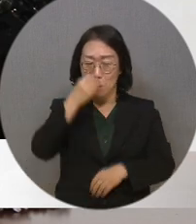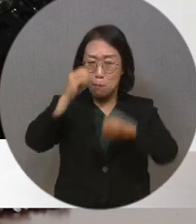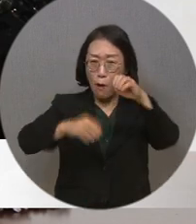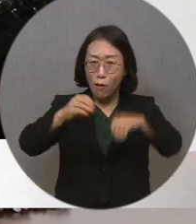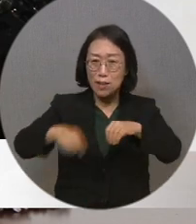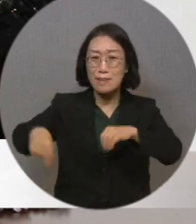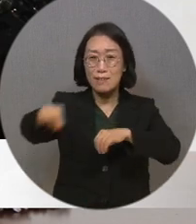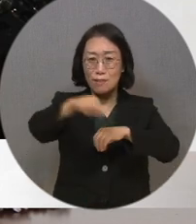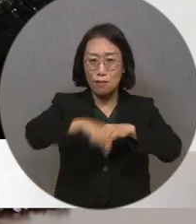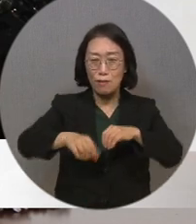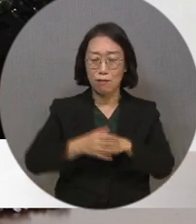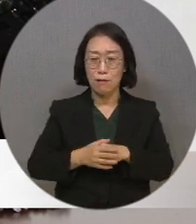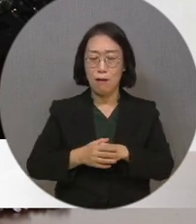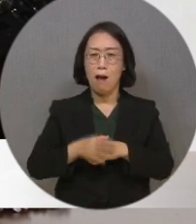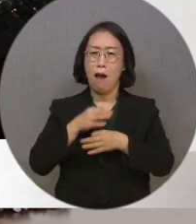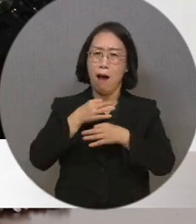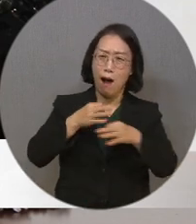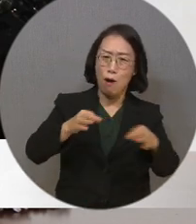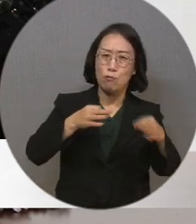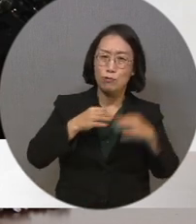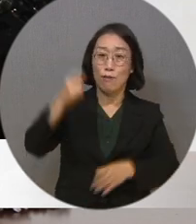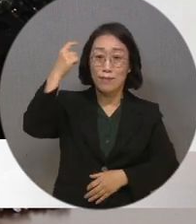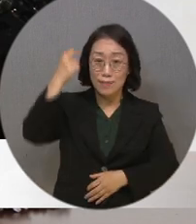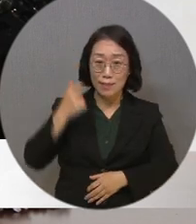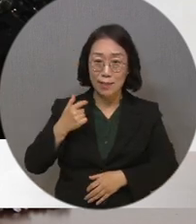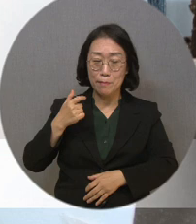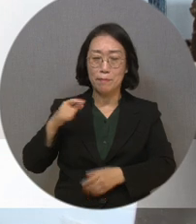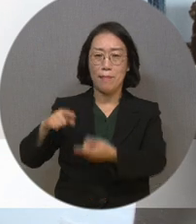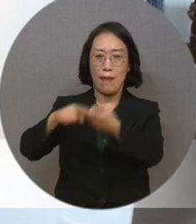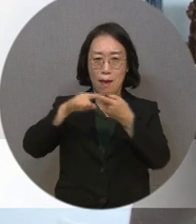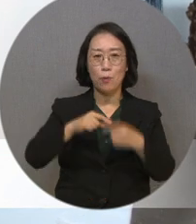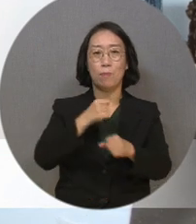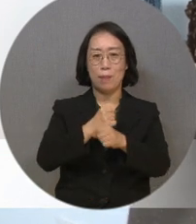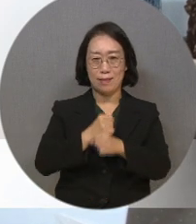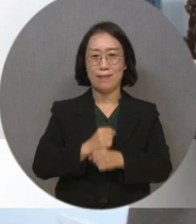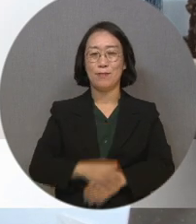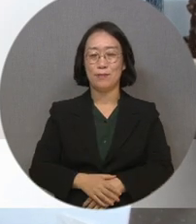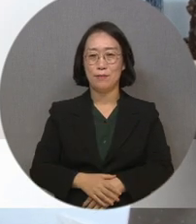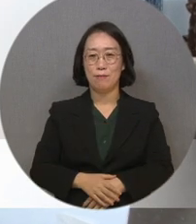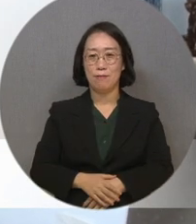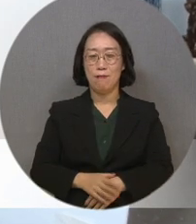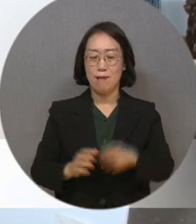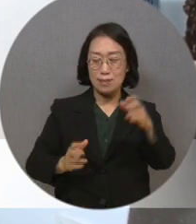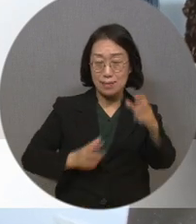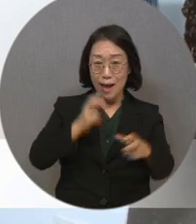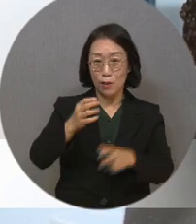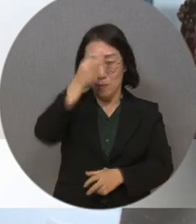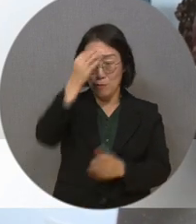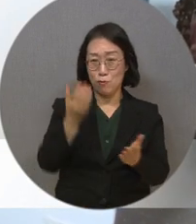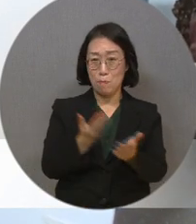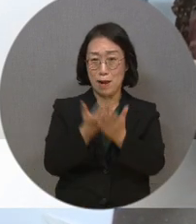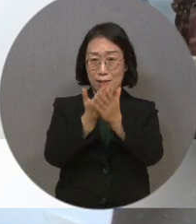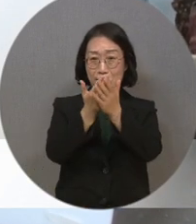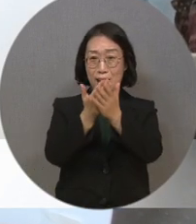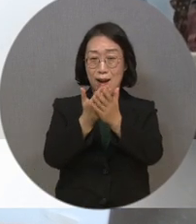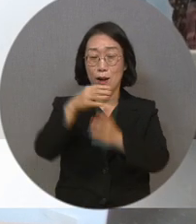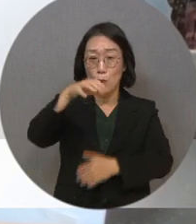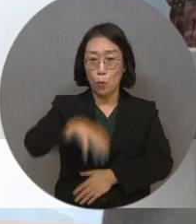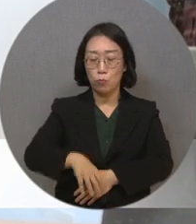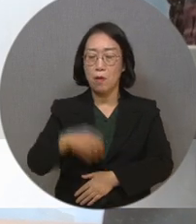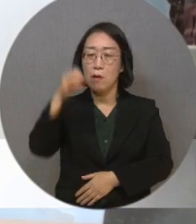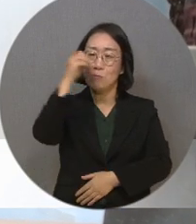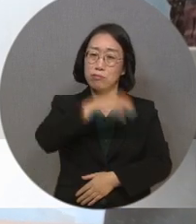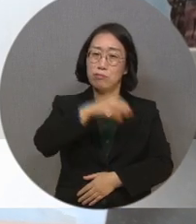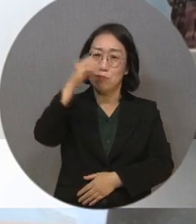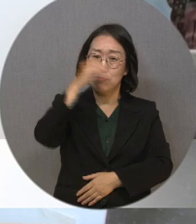놓인 아우성을 소재로 삼았습니다. 발달된 산업사회를 살아가며 우리가 지나치는